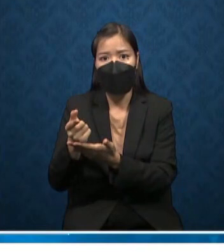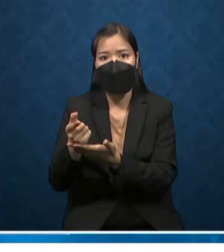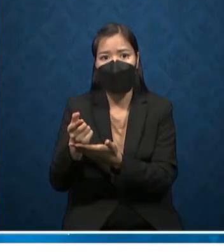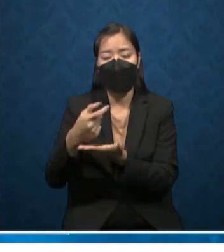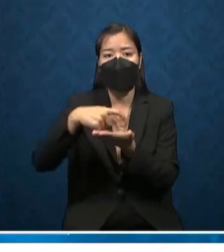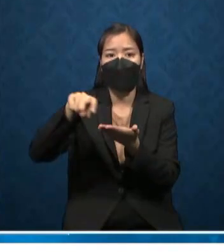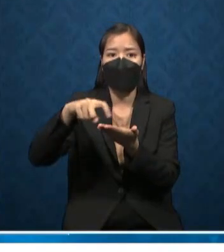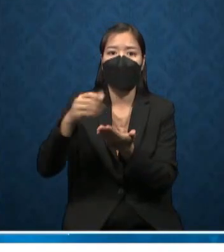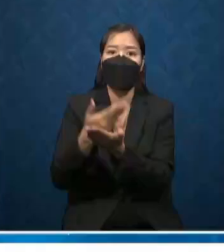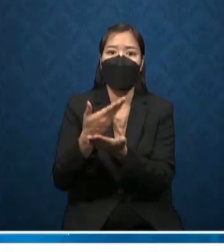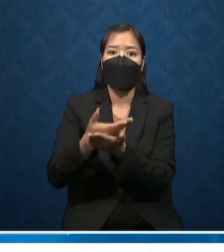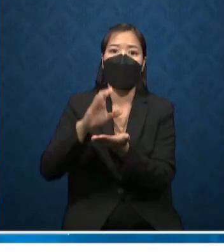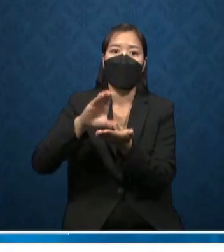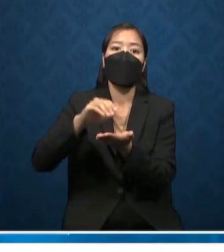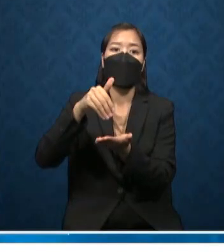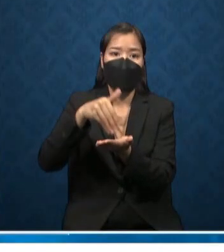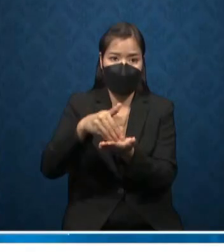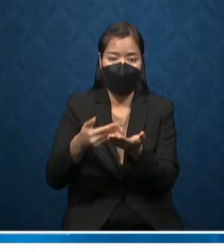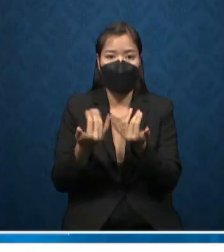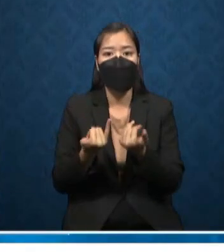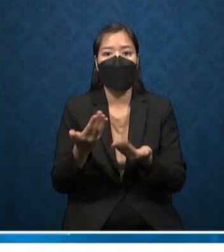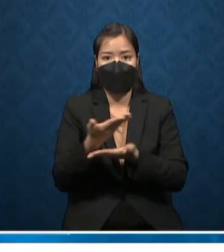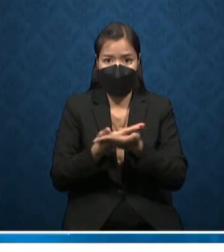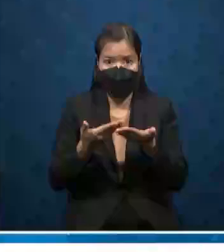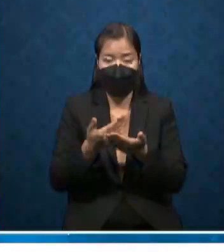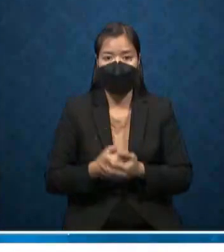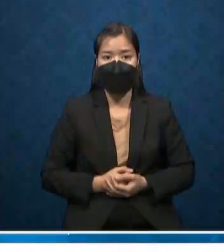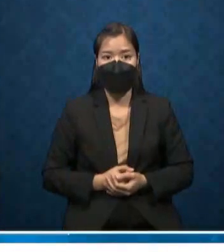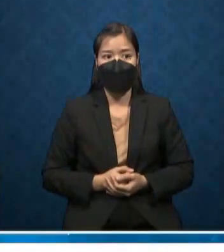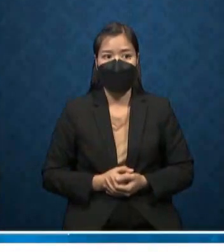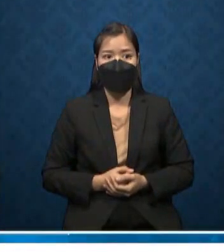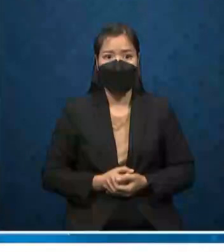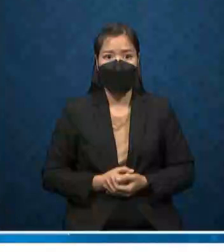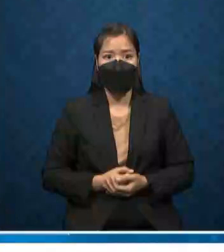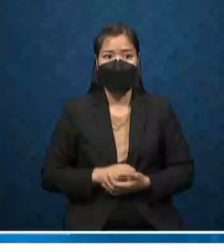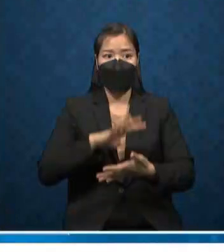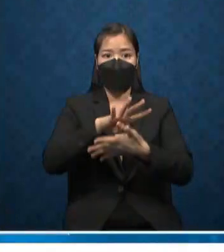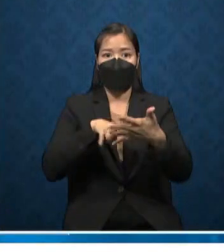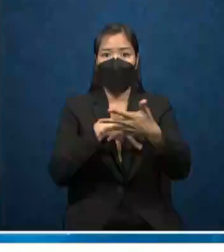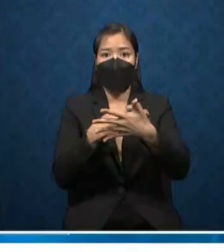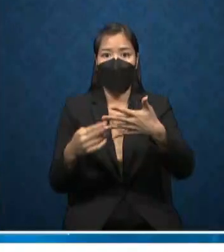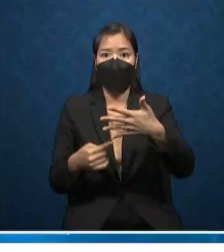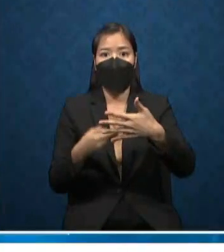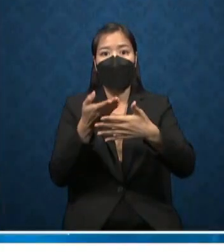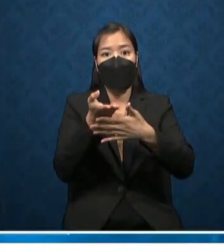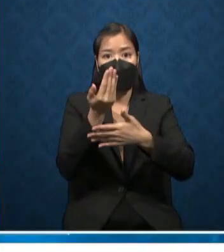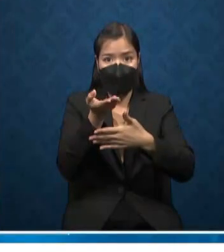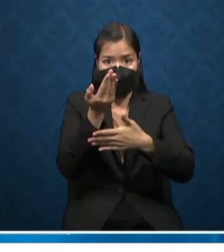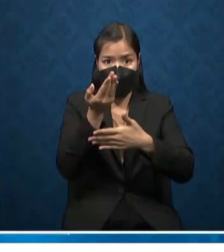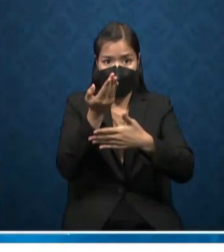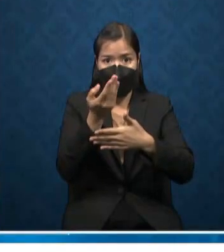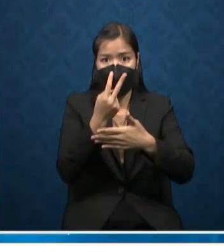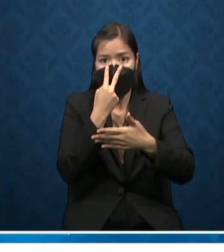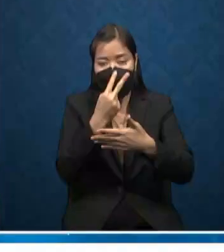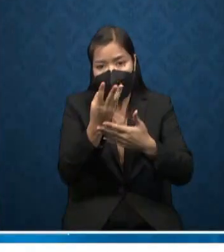งบกลางในที่เรากำลังพิจารณาอยู่นี่นะครับในตารางแรกนะครับตารางข้างบนจะเห็นจำนวนงบประม